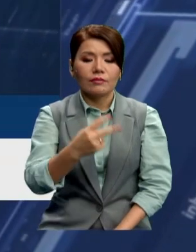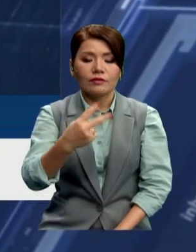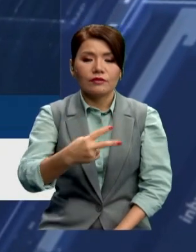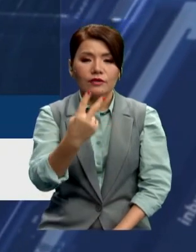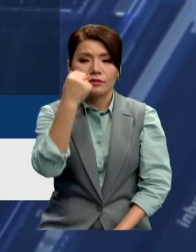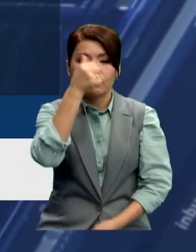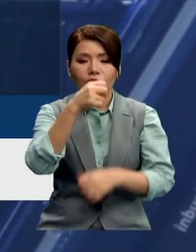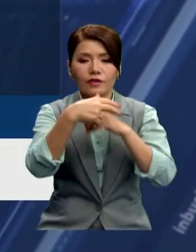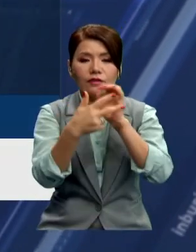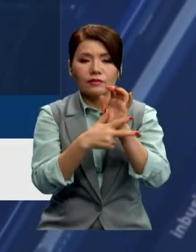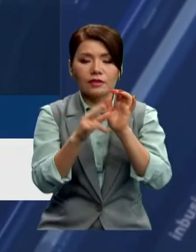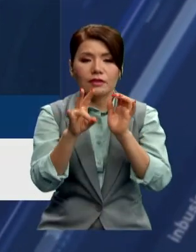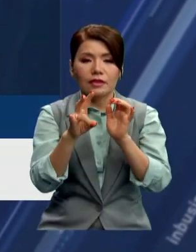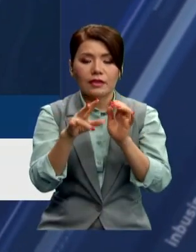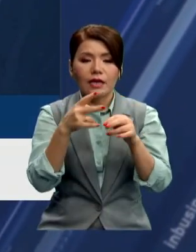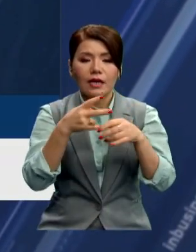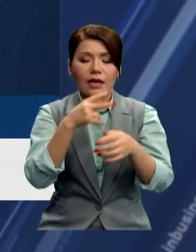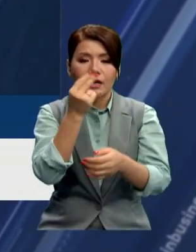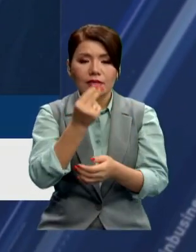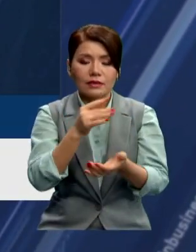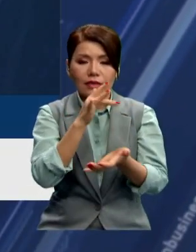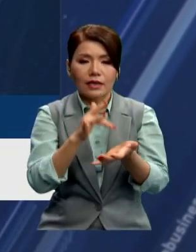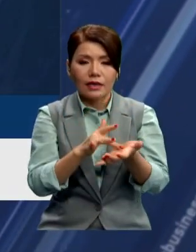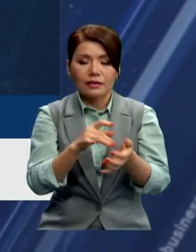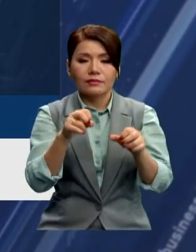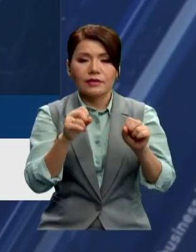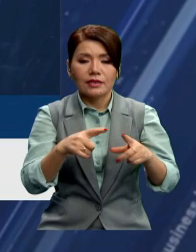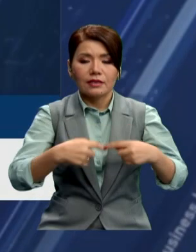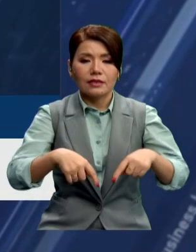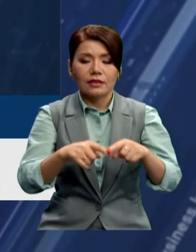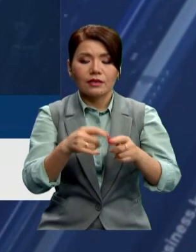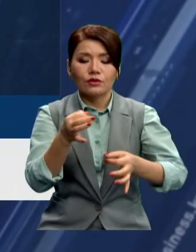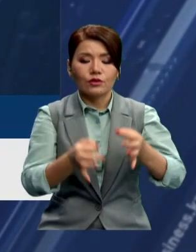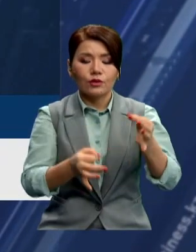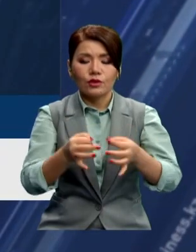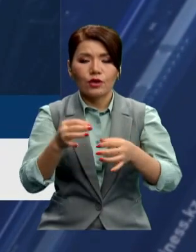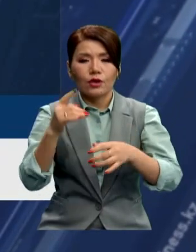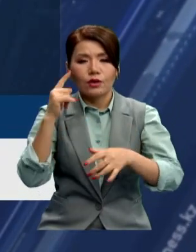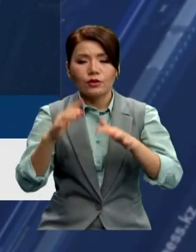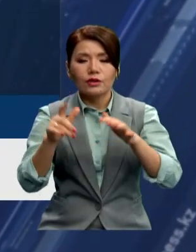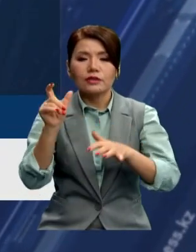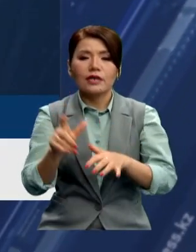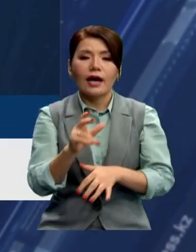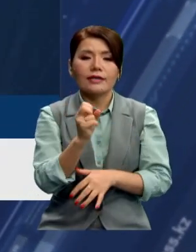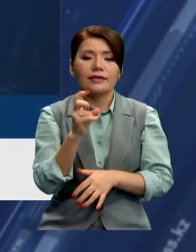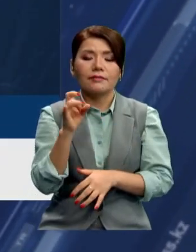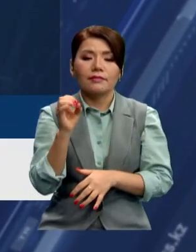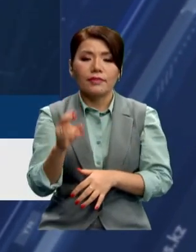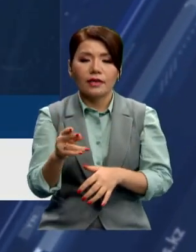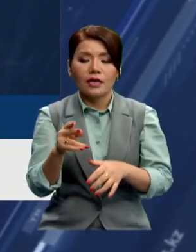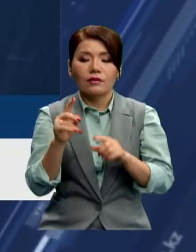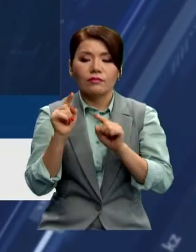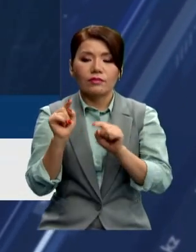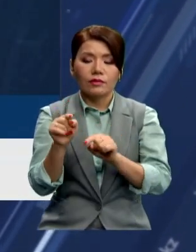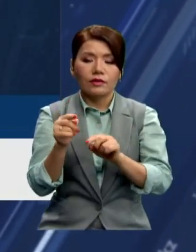2022 жылғы 18-ші қарашада Астана қаласының мамандандырылған ауданаралық тергеу соты күдікті Мухамедиұлы Арыстанбекке қатысты белгіленген